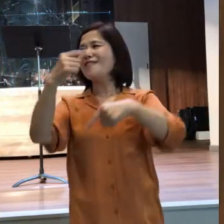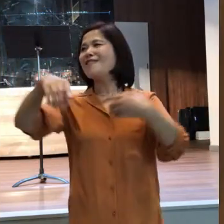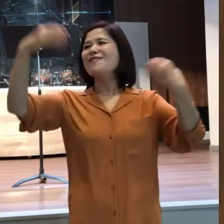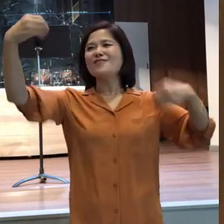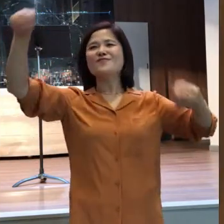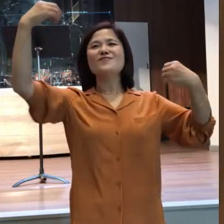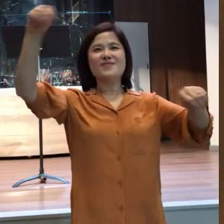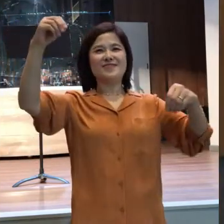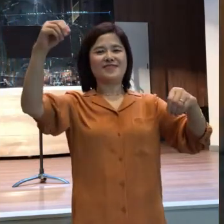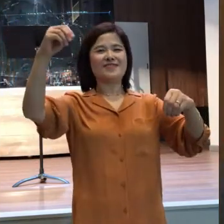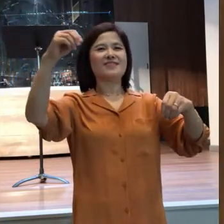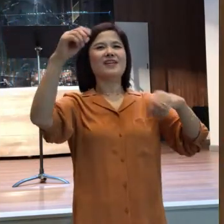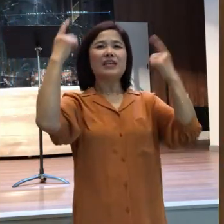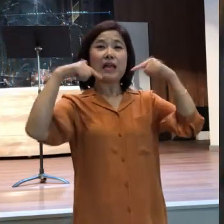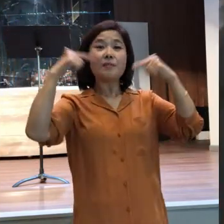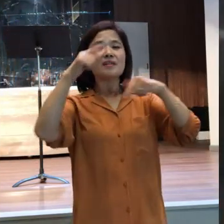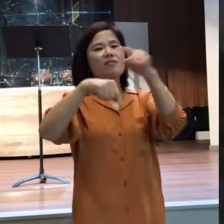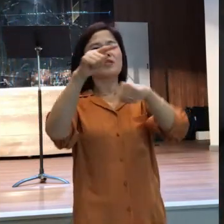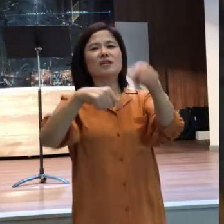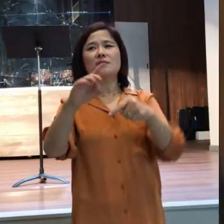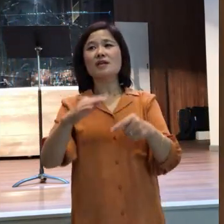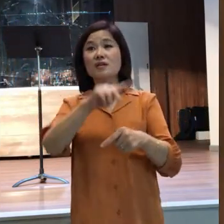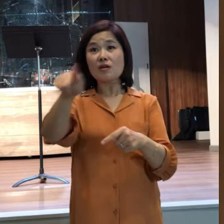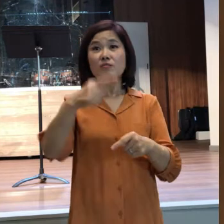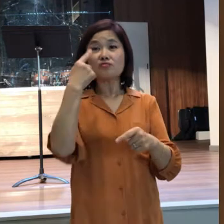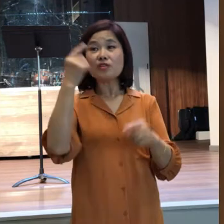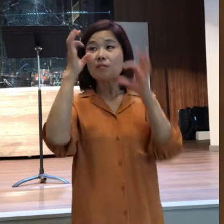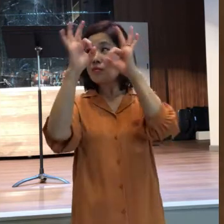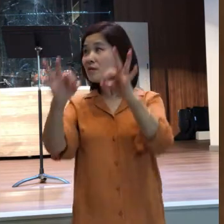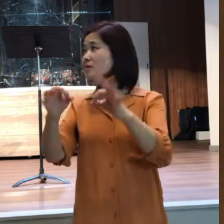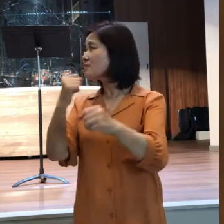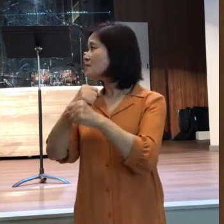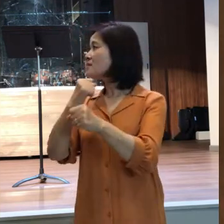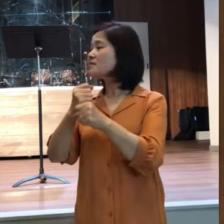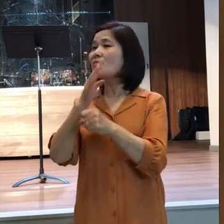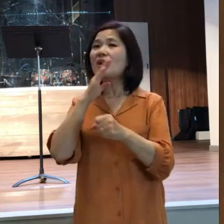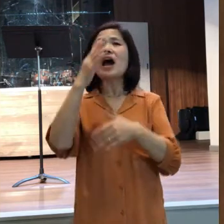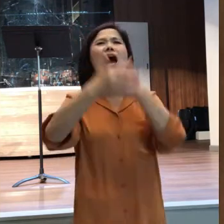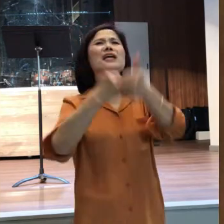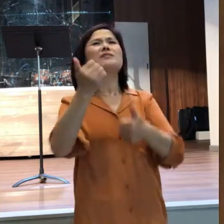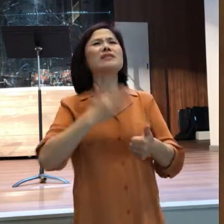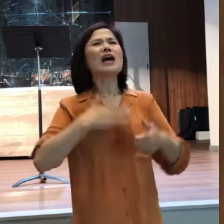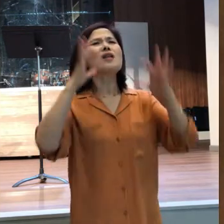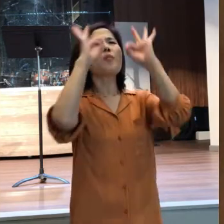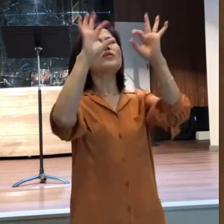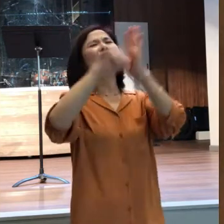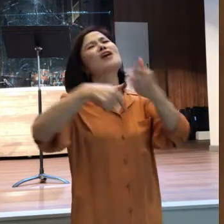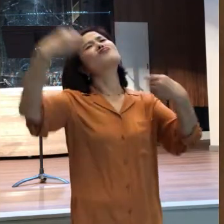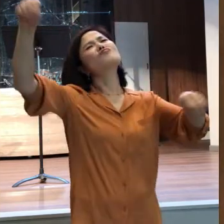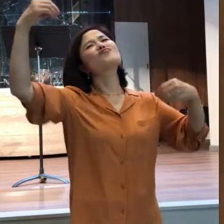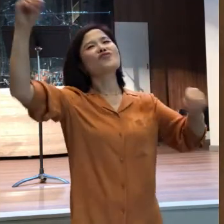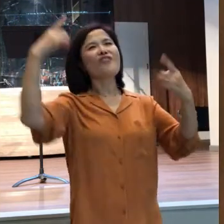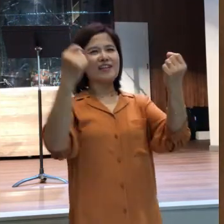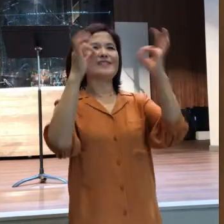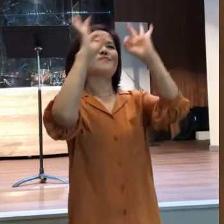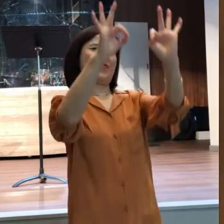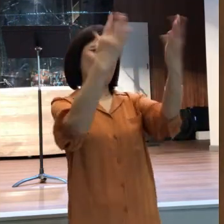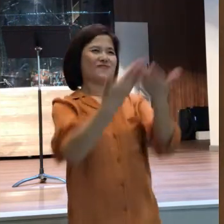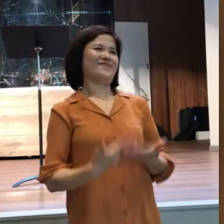춤추면서 다녀요. 여러분 눈에는 내가 다리 저는 것처럼 보이지만 하나님은 나를 볼 때 춤추면서 다니는 거로